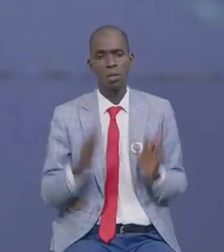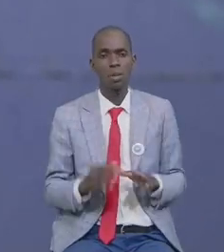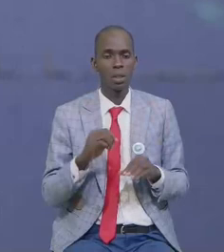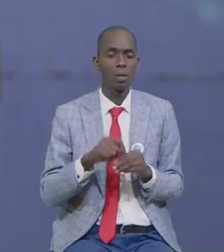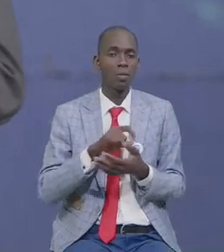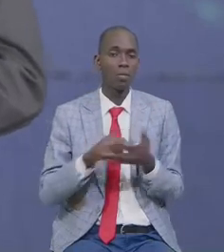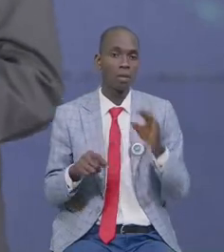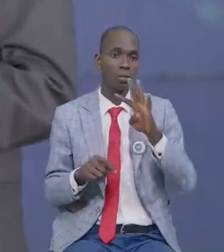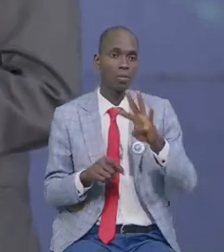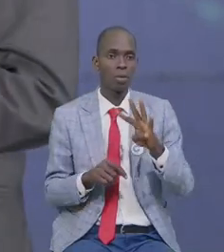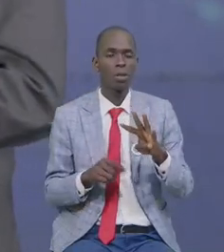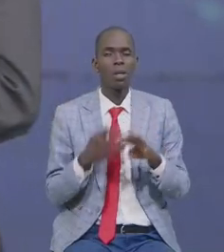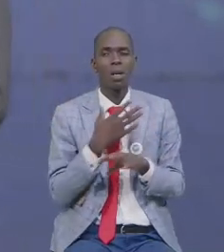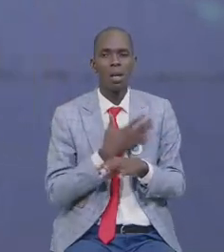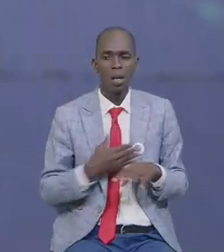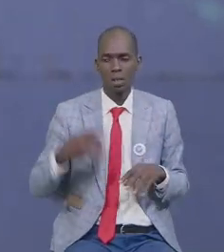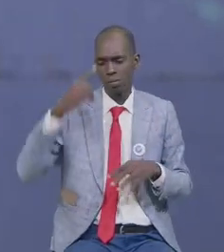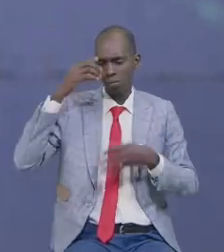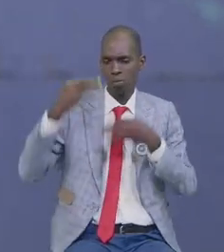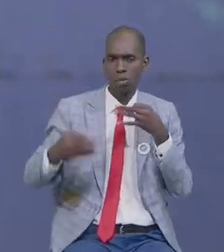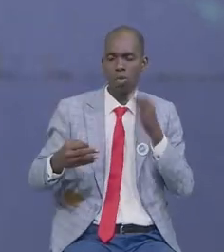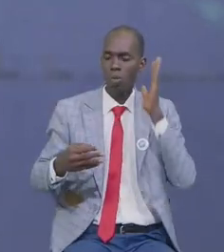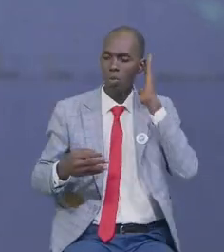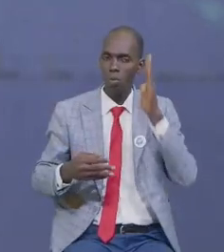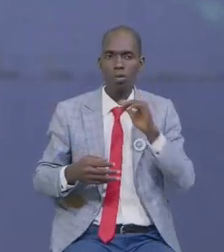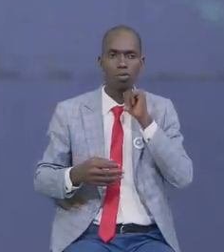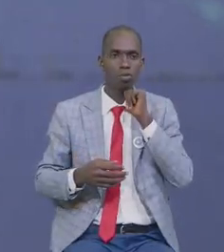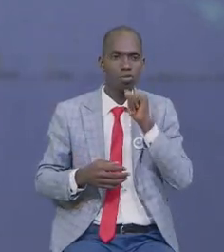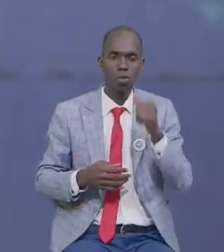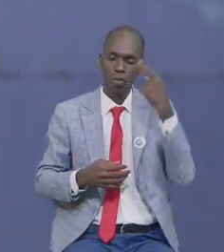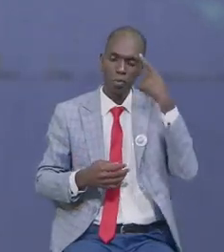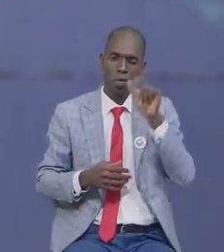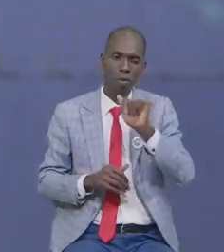Verset 4. Pendant longtemps, il refusa.